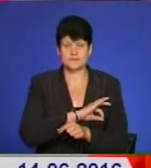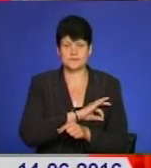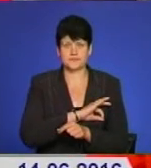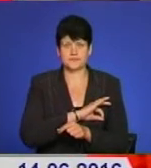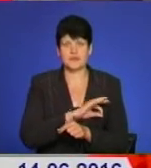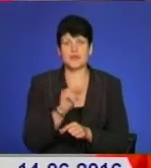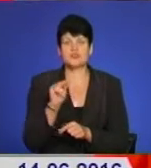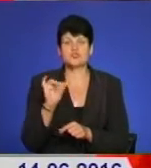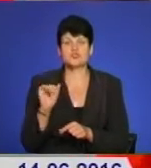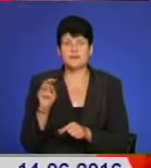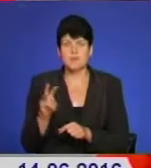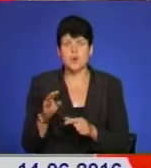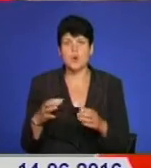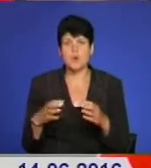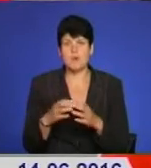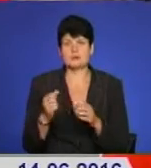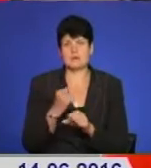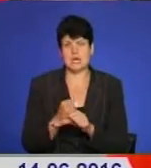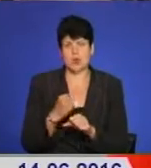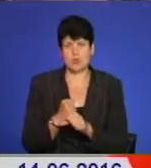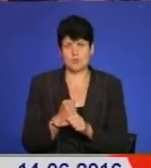чим командна робота,